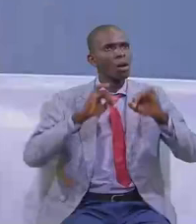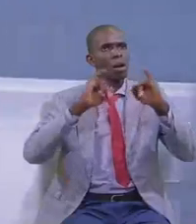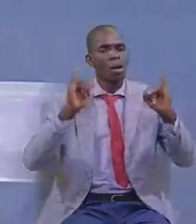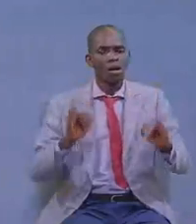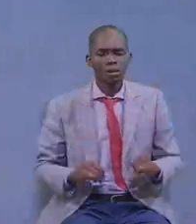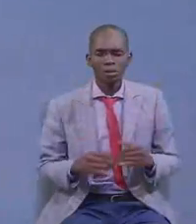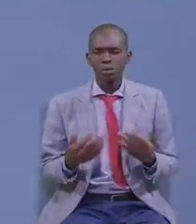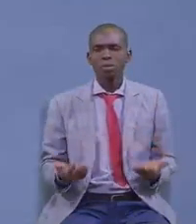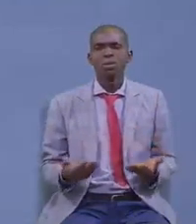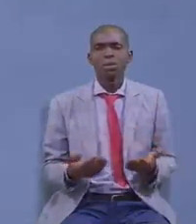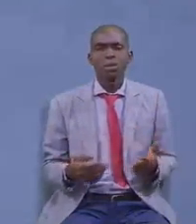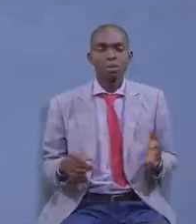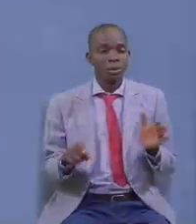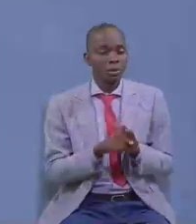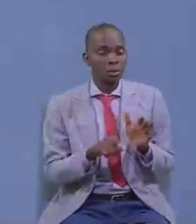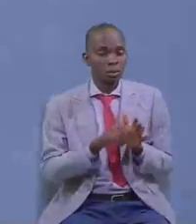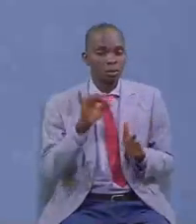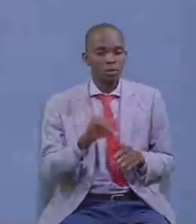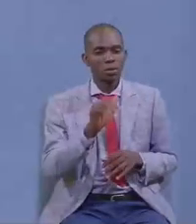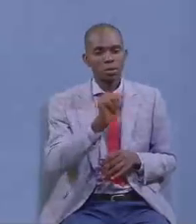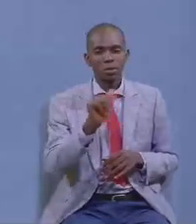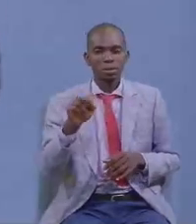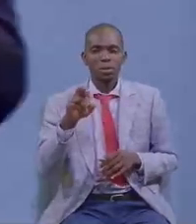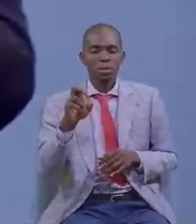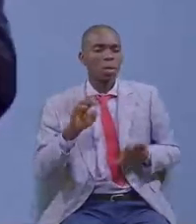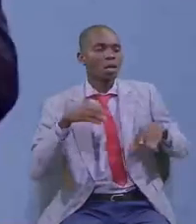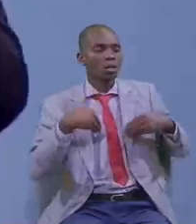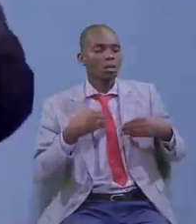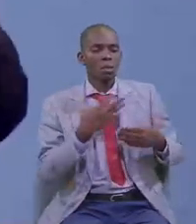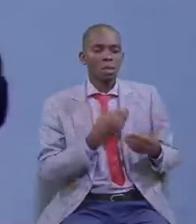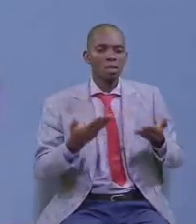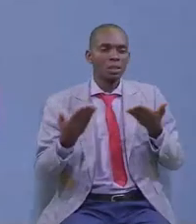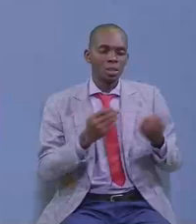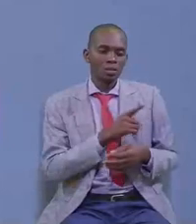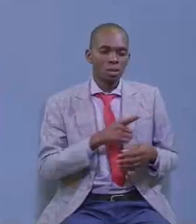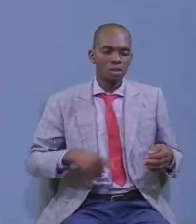Il a servi le Seigneur de façon négative. Il a fabriqué un Dieu pour eux.